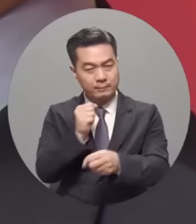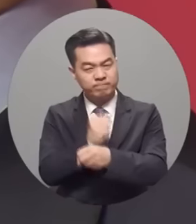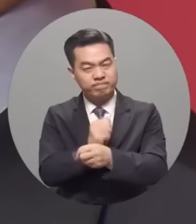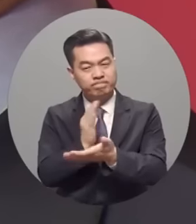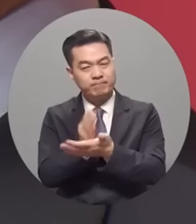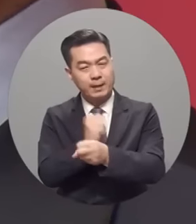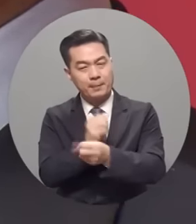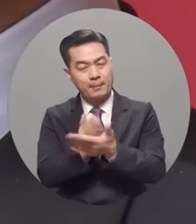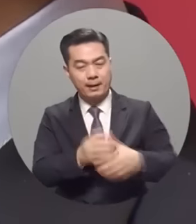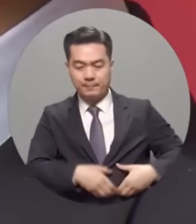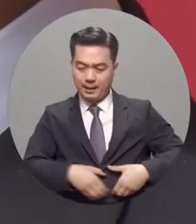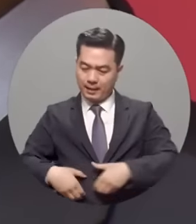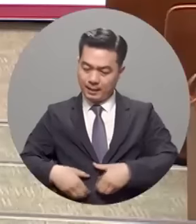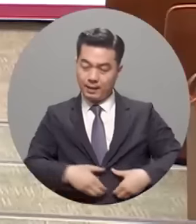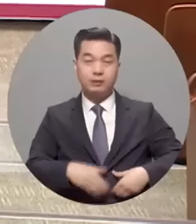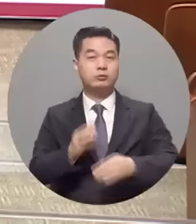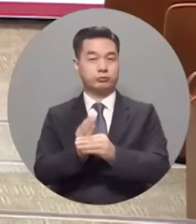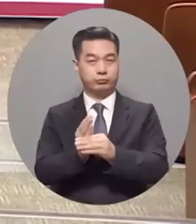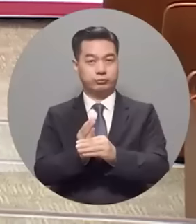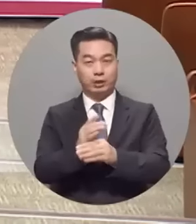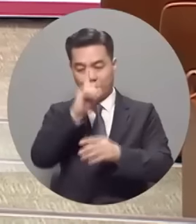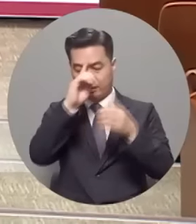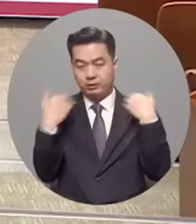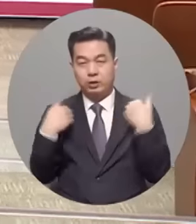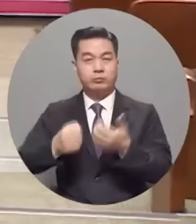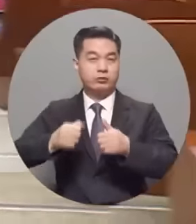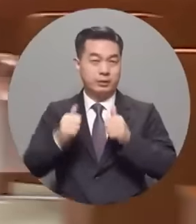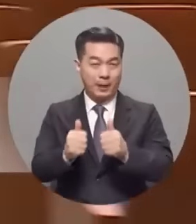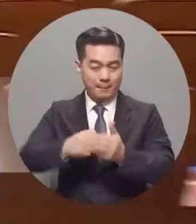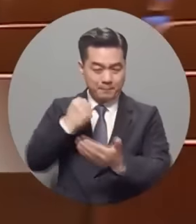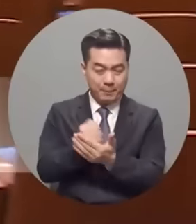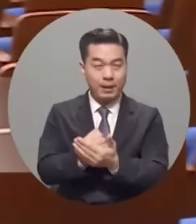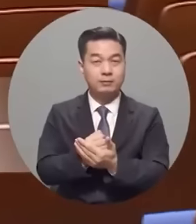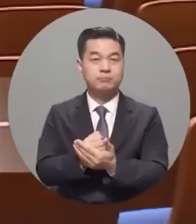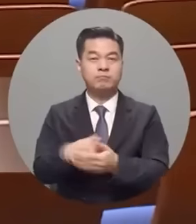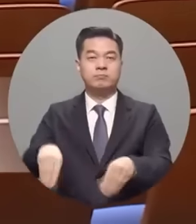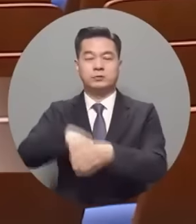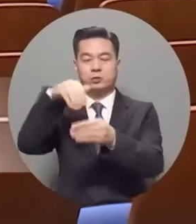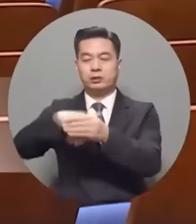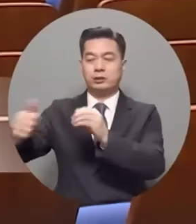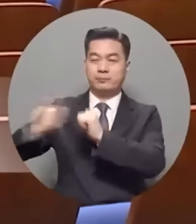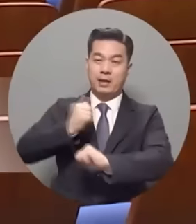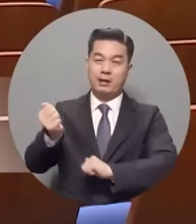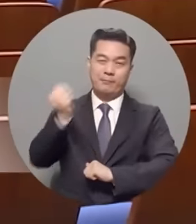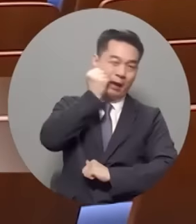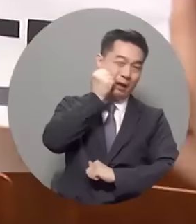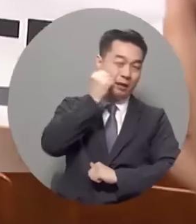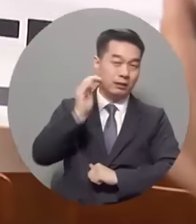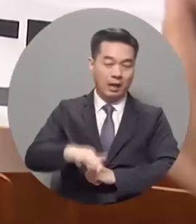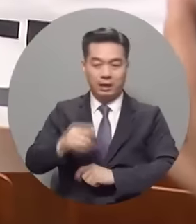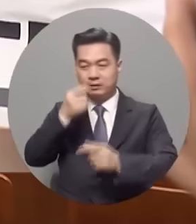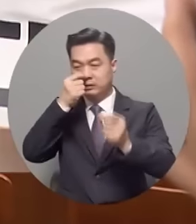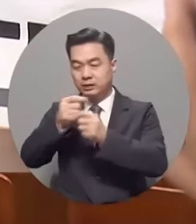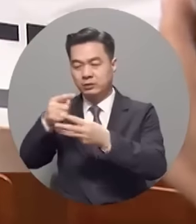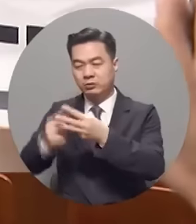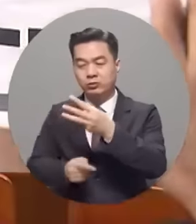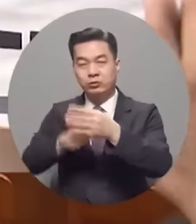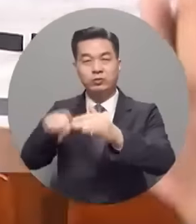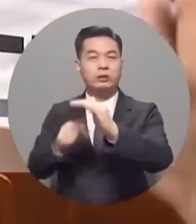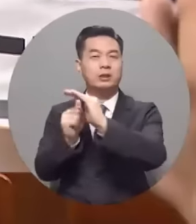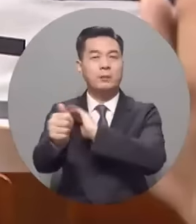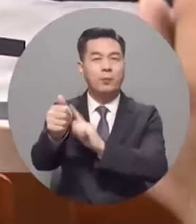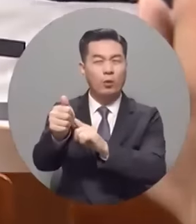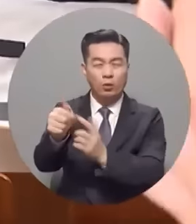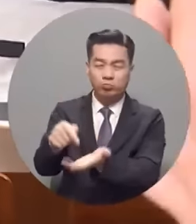전해졌습니다. 정권 심판론 속에 총선 참패를 당한 여당에서 다시 친윤 원내대표가 나서려는